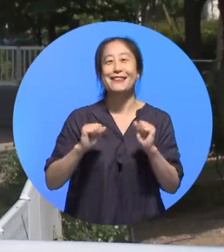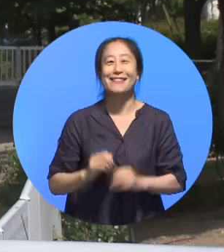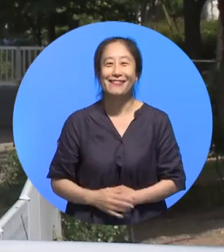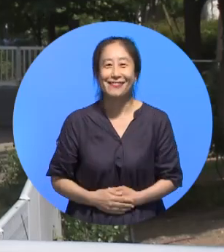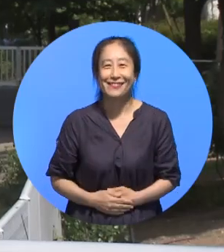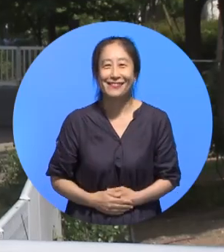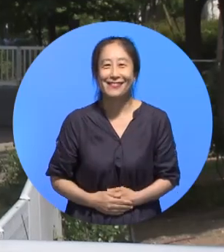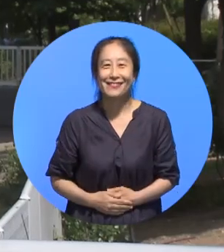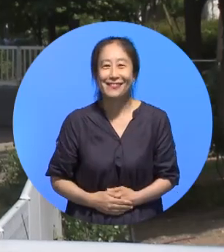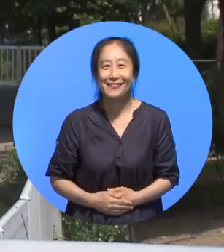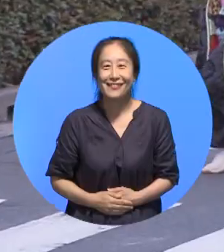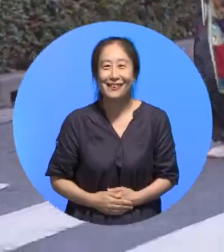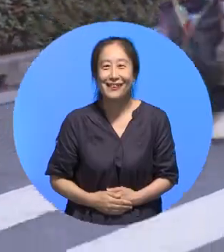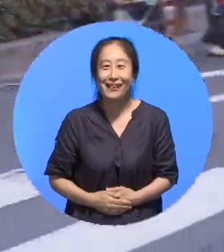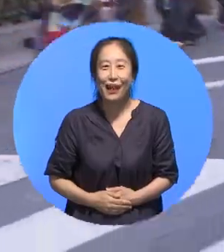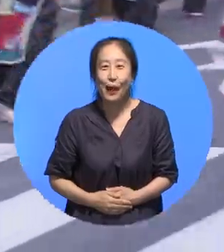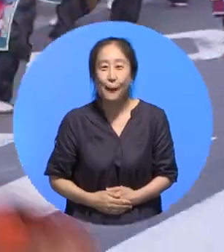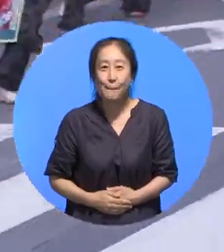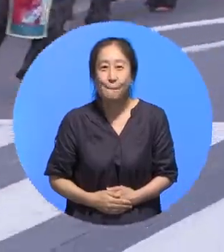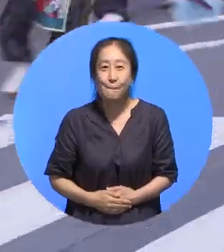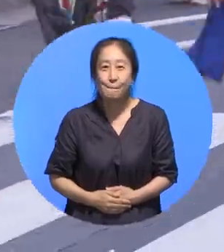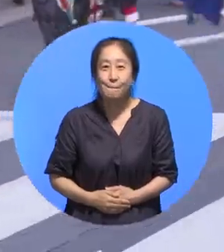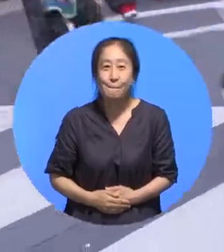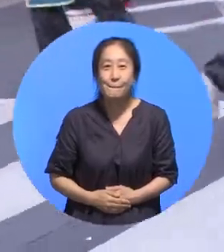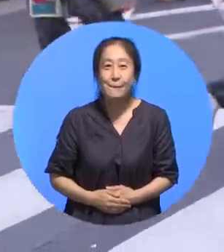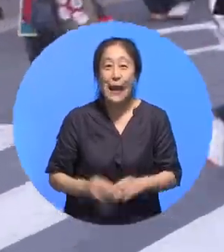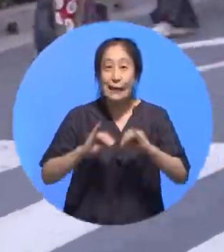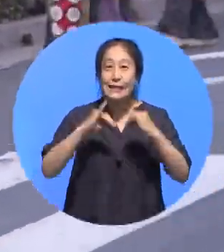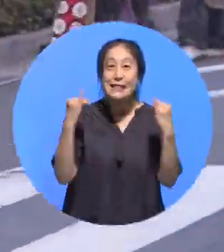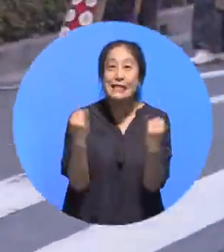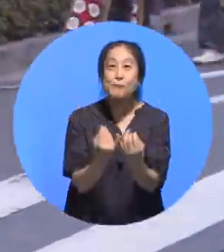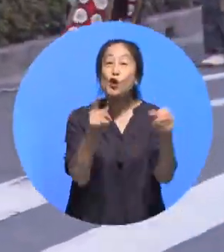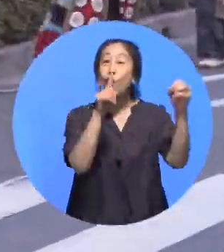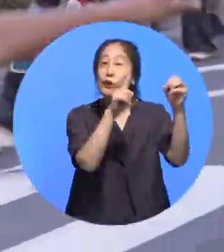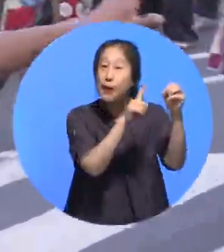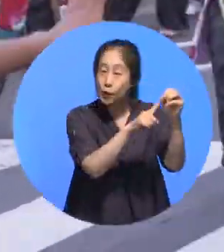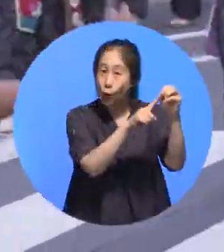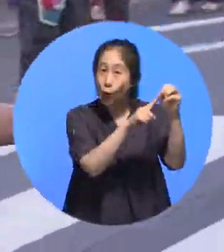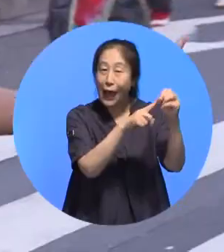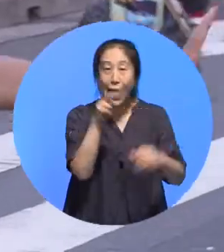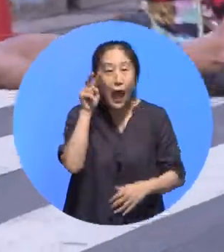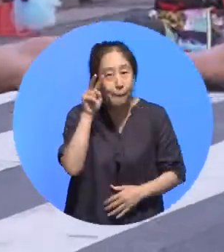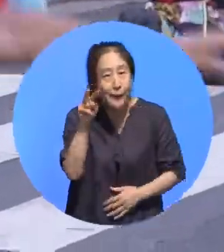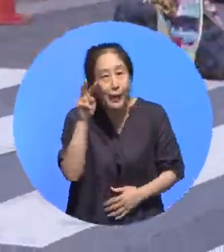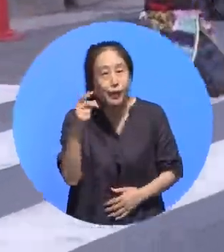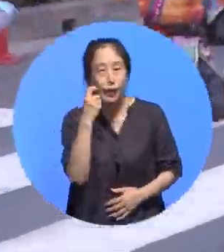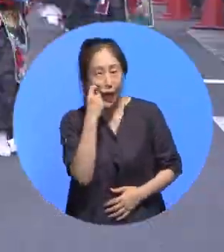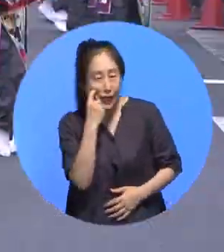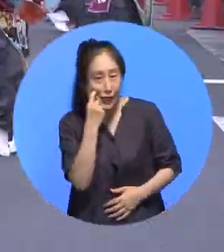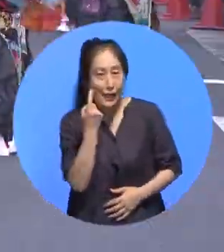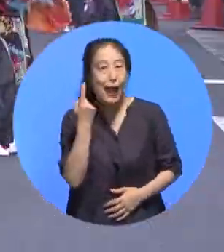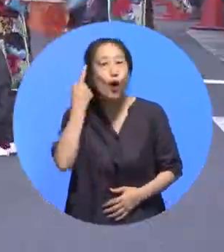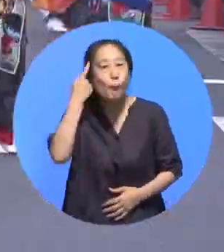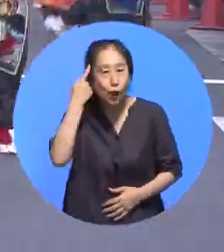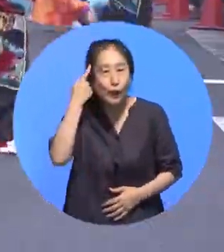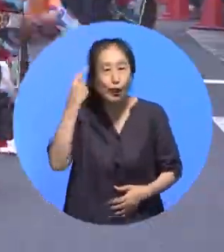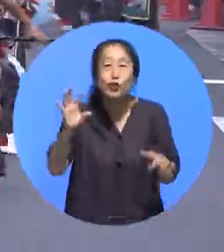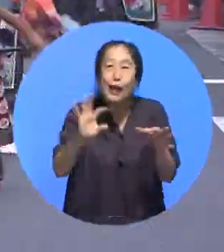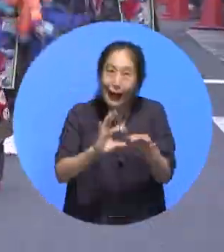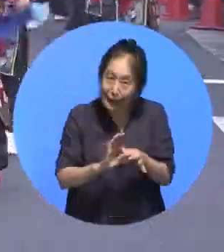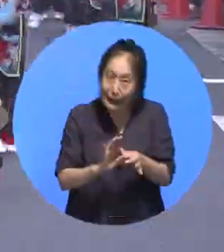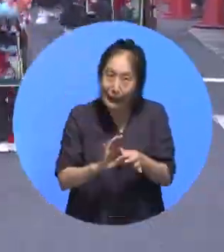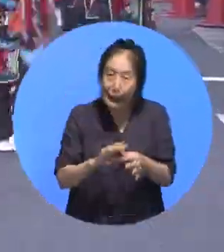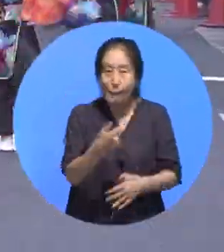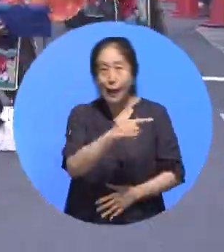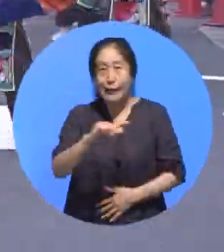感じでやってましたはいコンセプトチームのコンセプトが目には見えない思いの繋がり